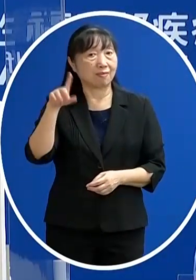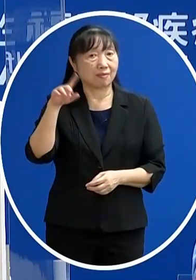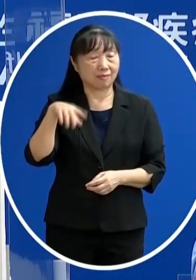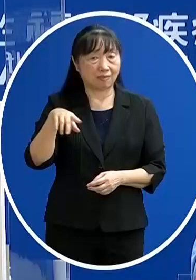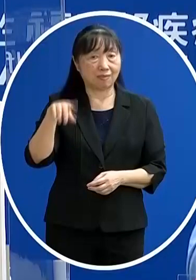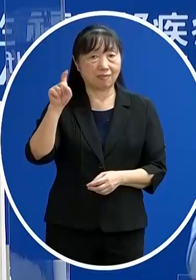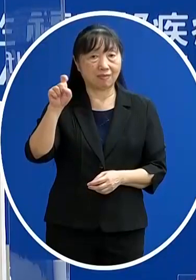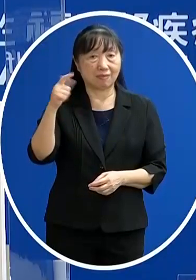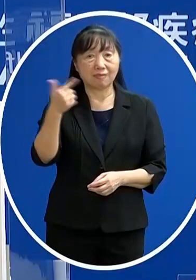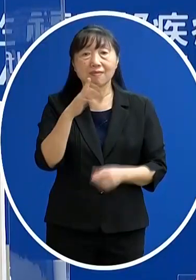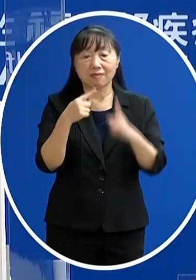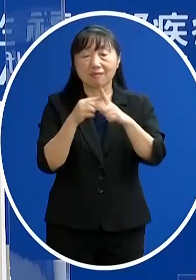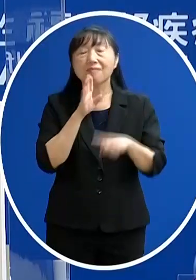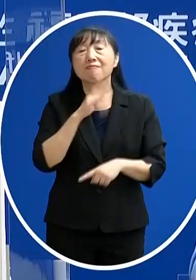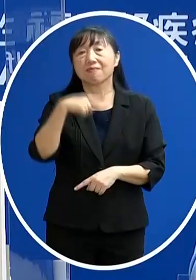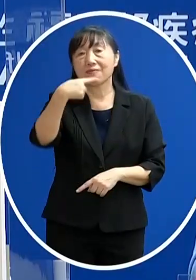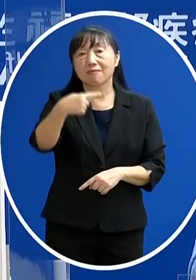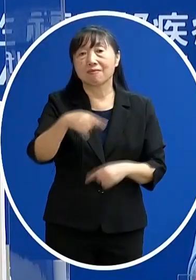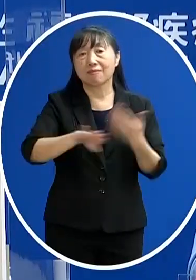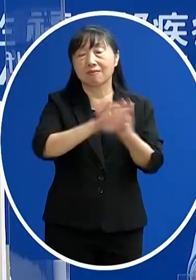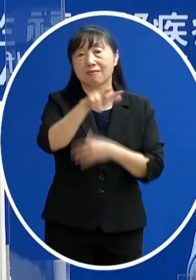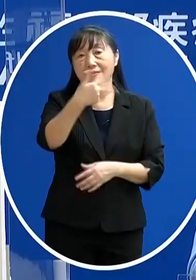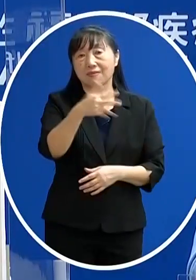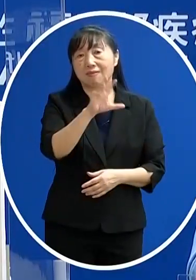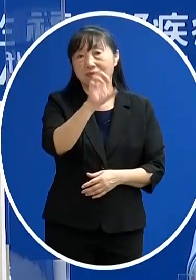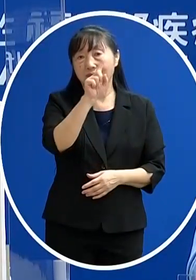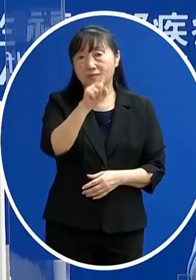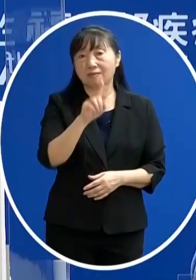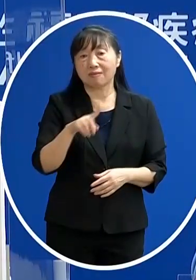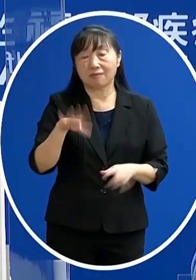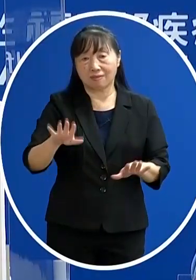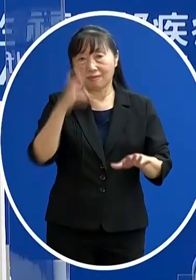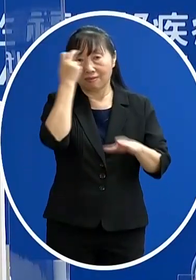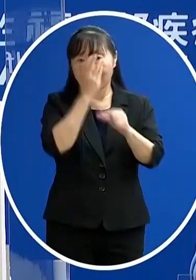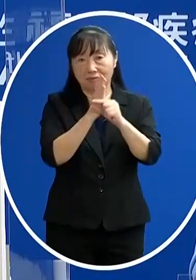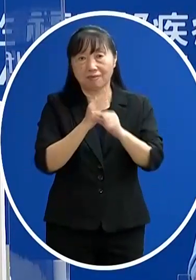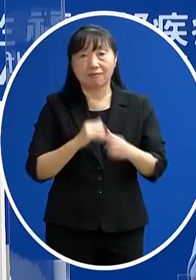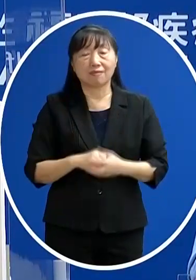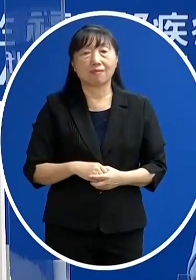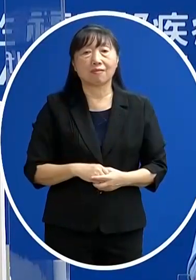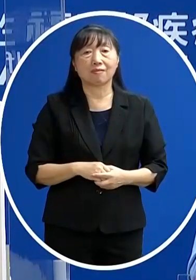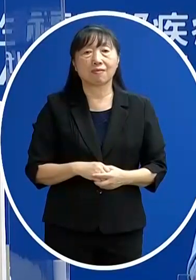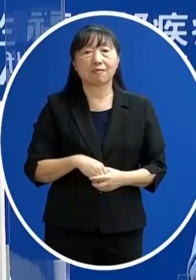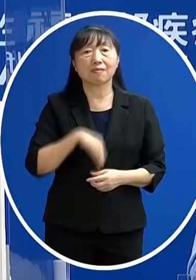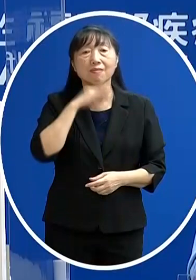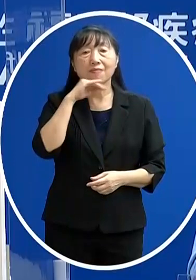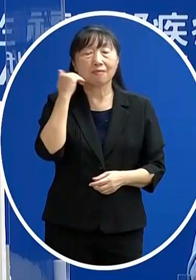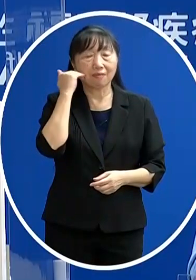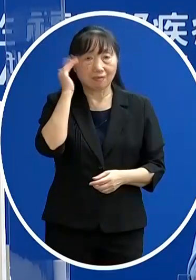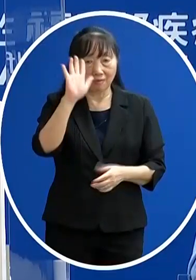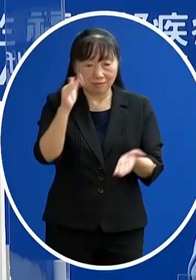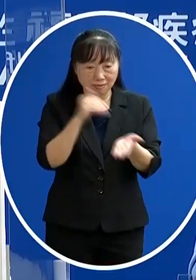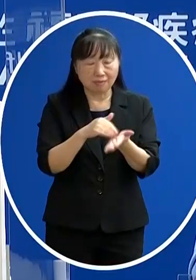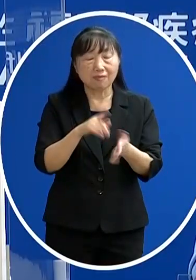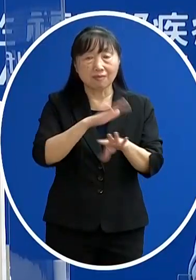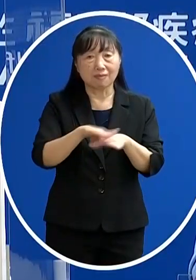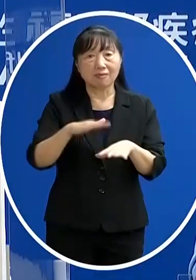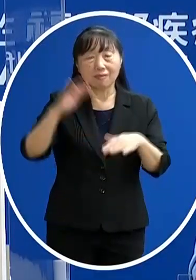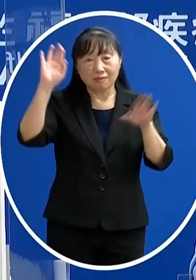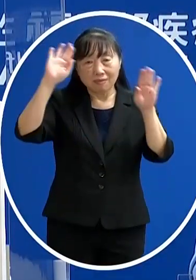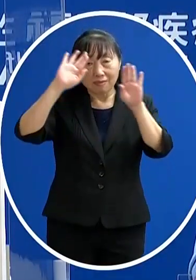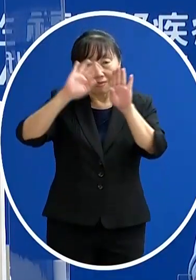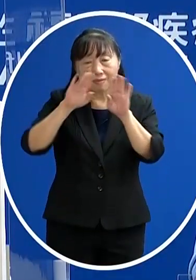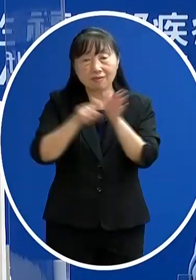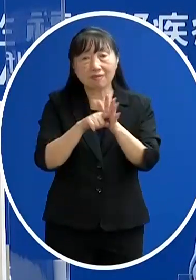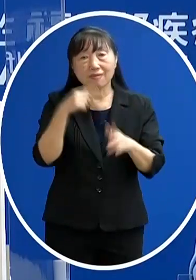1416人是阴性，好，那其余781人，哈，在检验中，哈，这结果应该是傍晚应该会出来，哈。